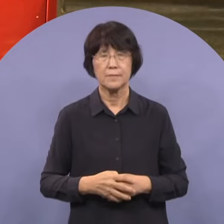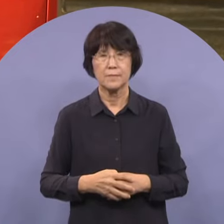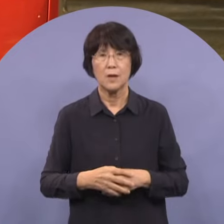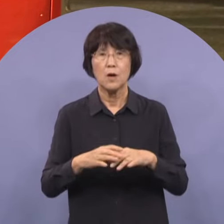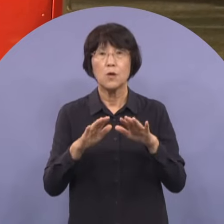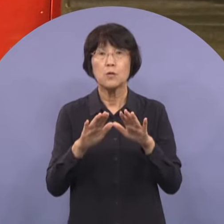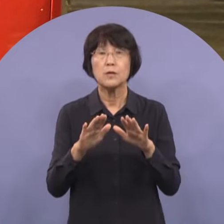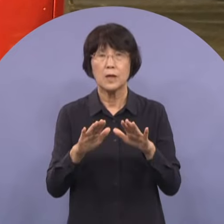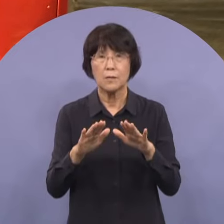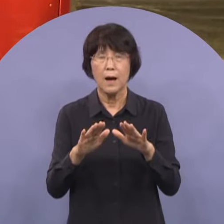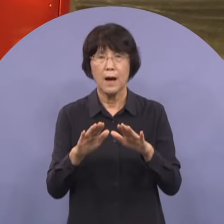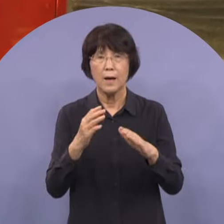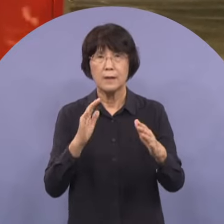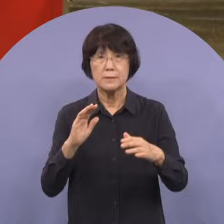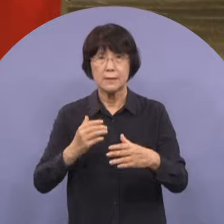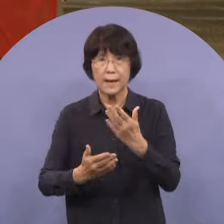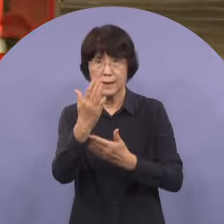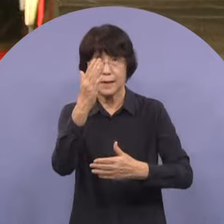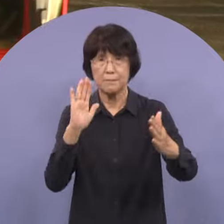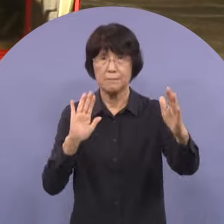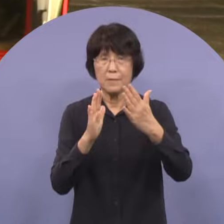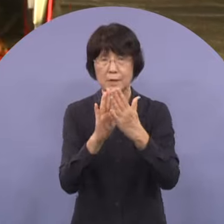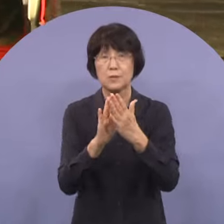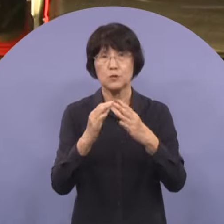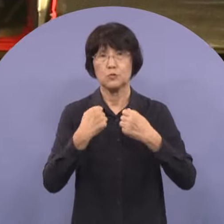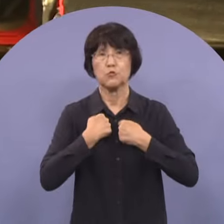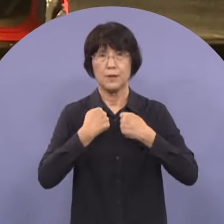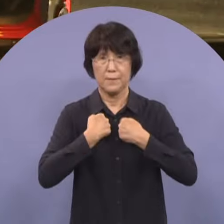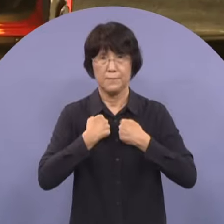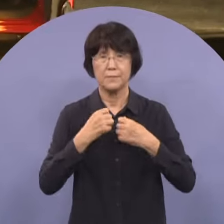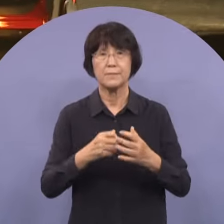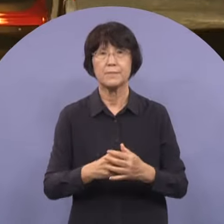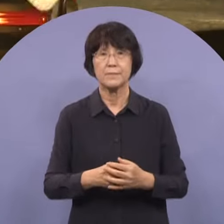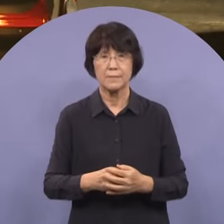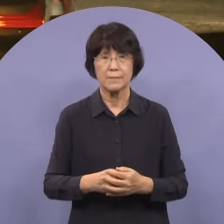この日は大会を目前に控えた訓練日。